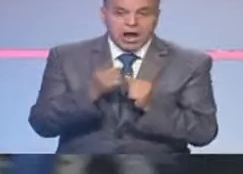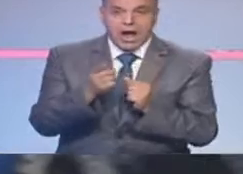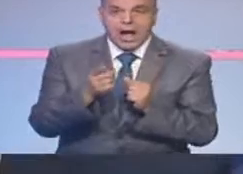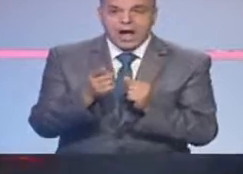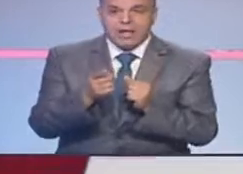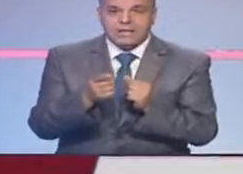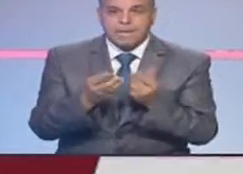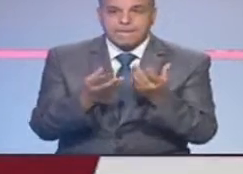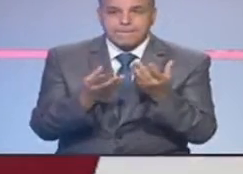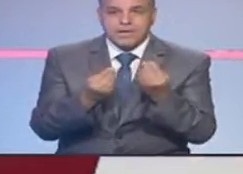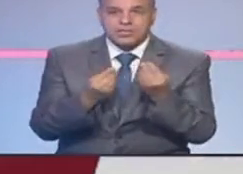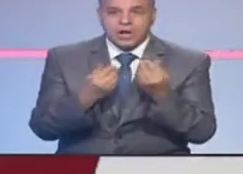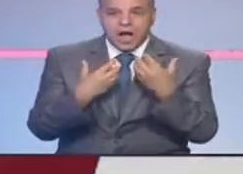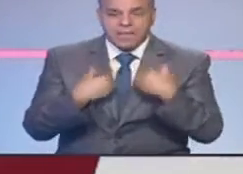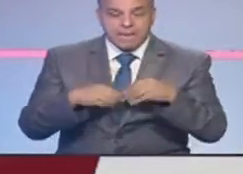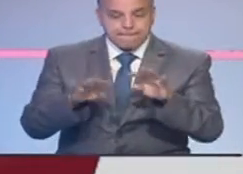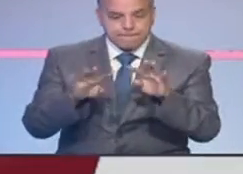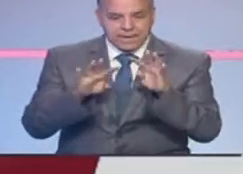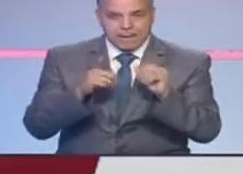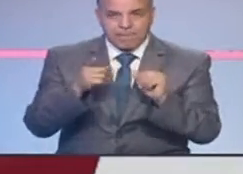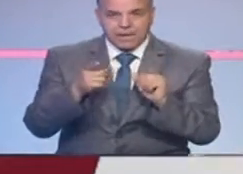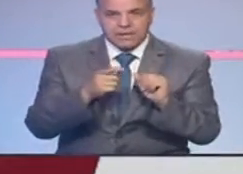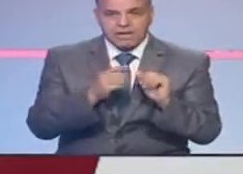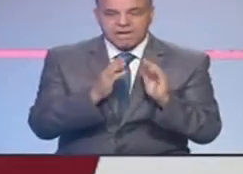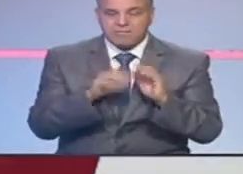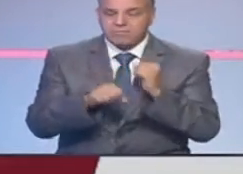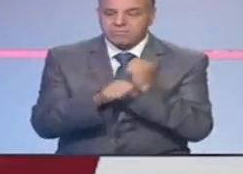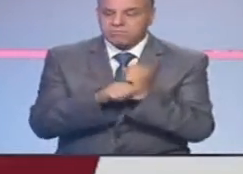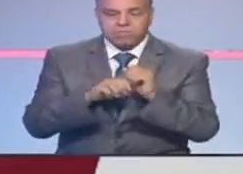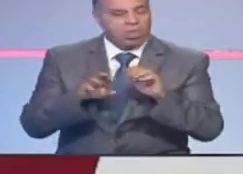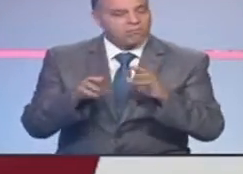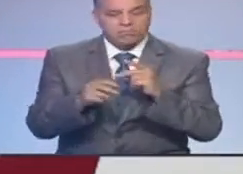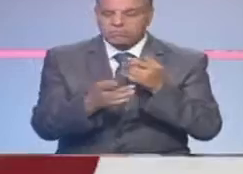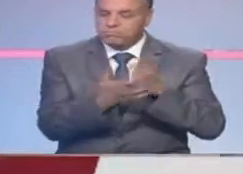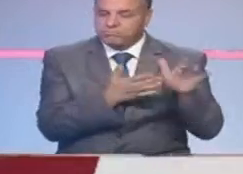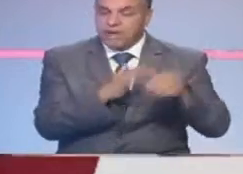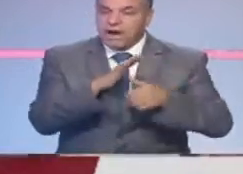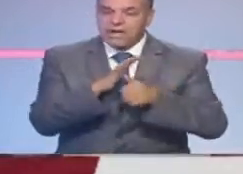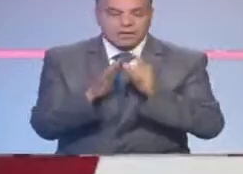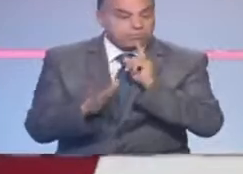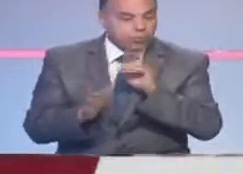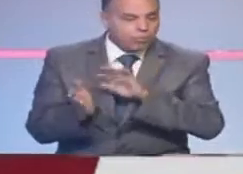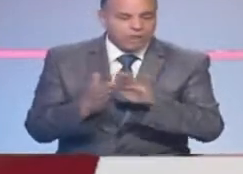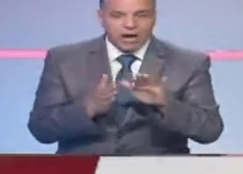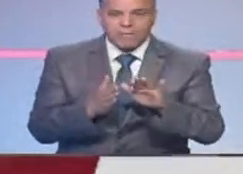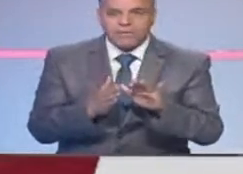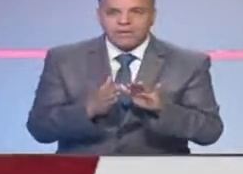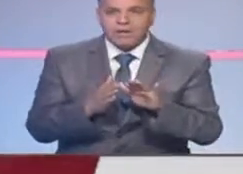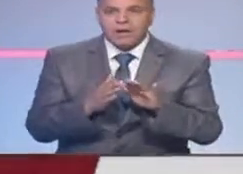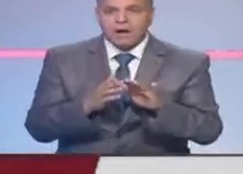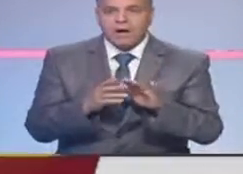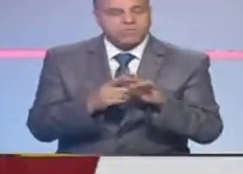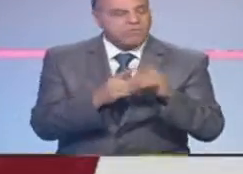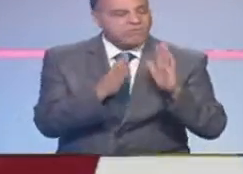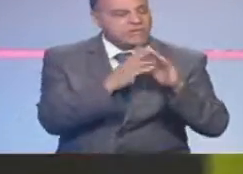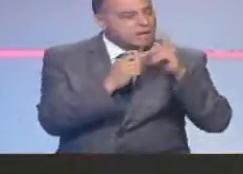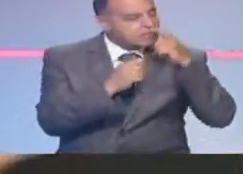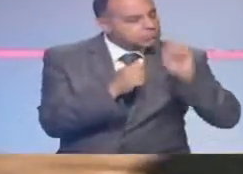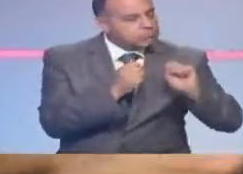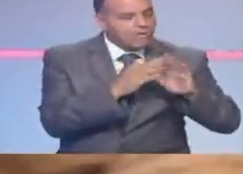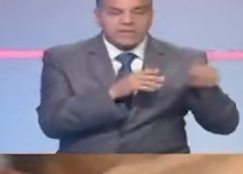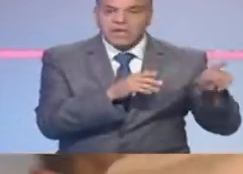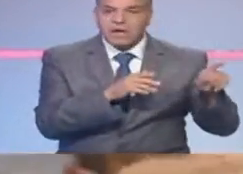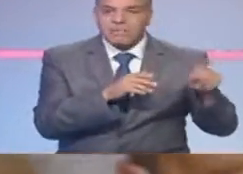اعلام عدد من نواب البرلمان المجمده صلاحياته بامر رئاسي باخضاعهم للاقامه الجبريه